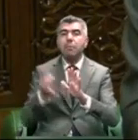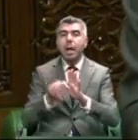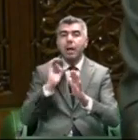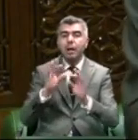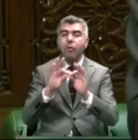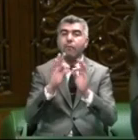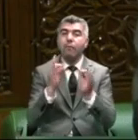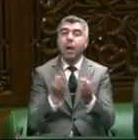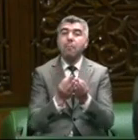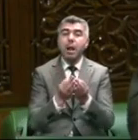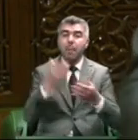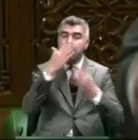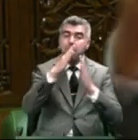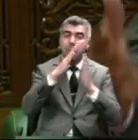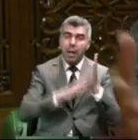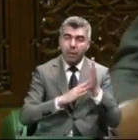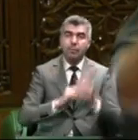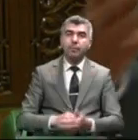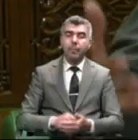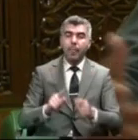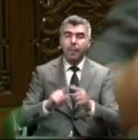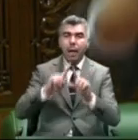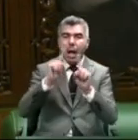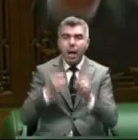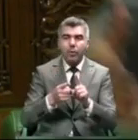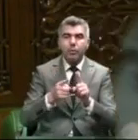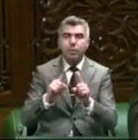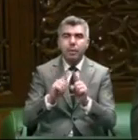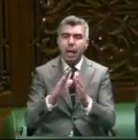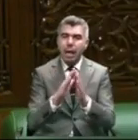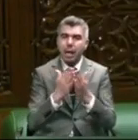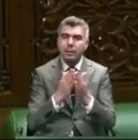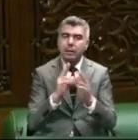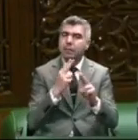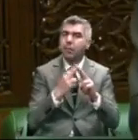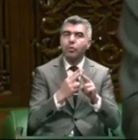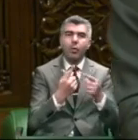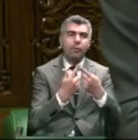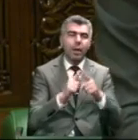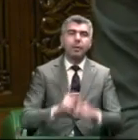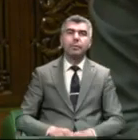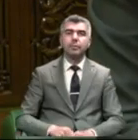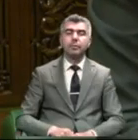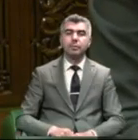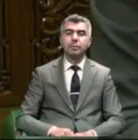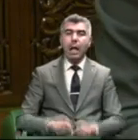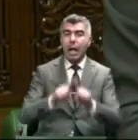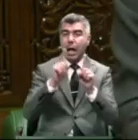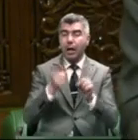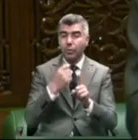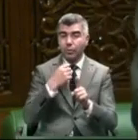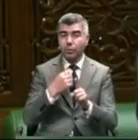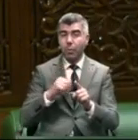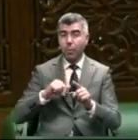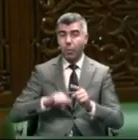السيد الوزير كيفما الكارنيات نسميهم كما كيما بغيتي كذلك السيد الوزير